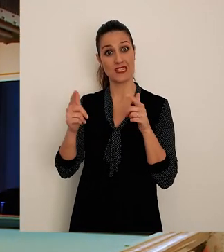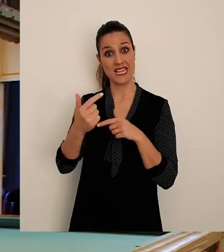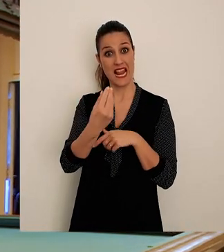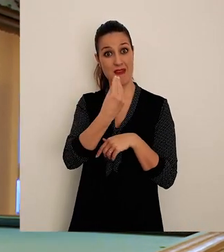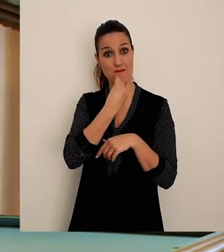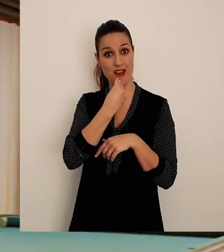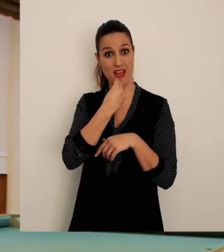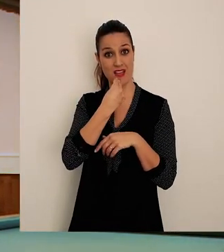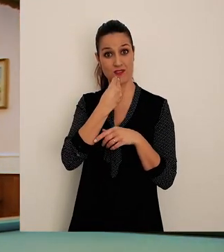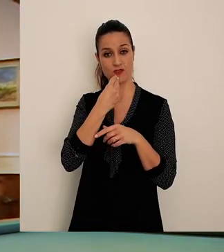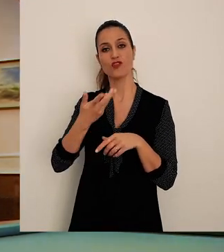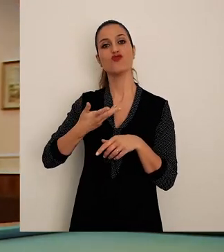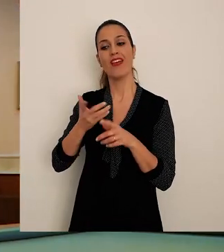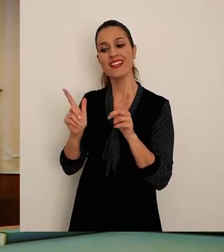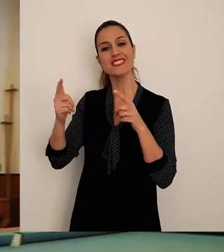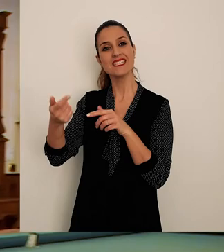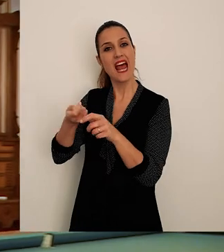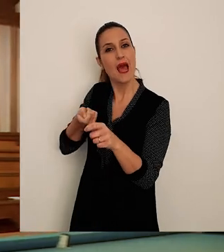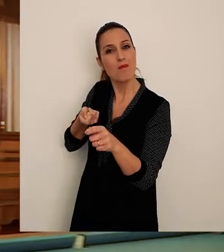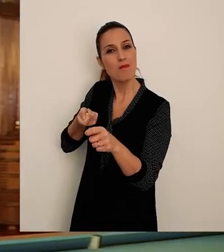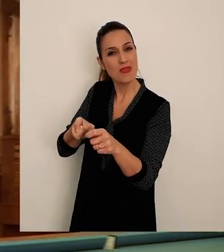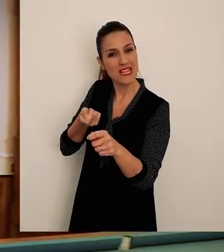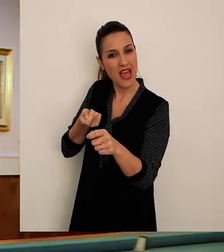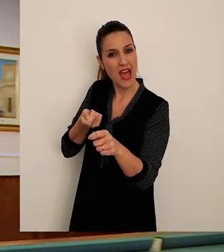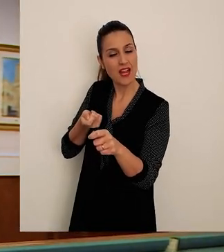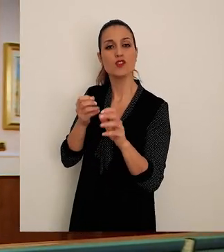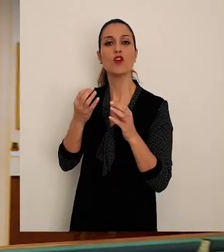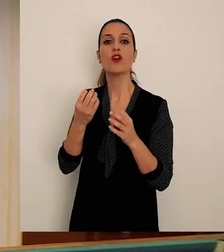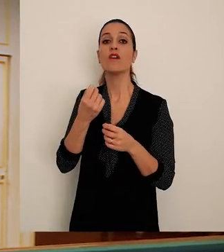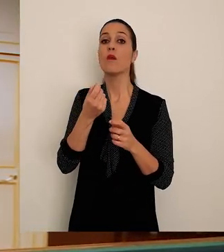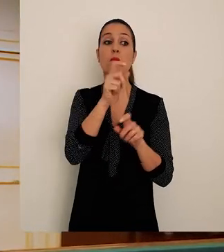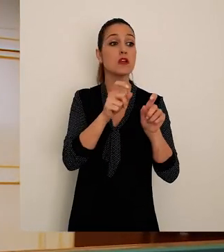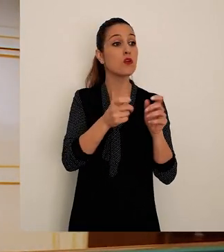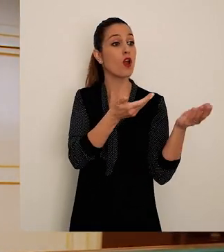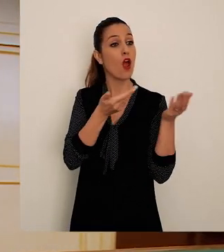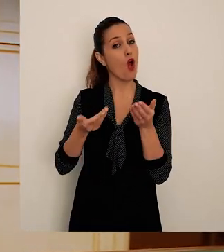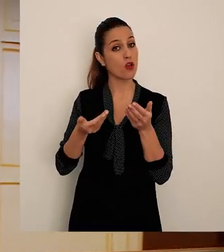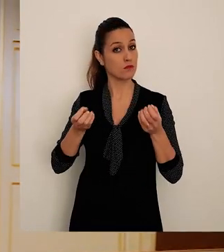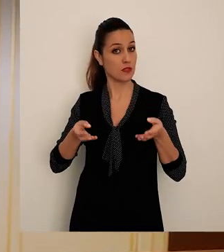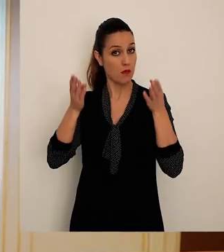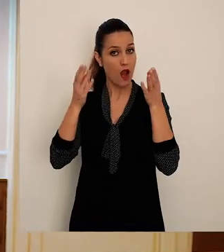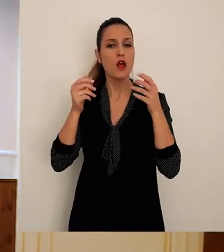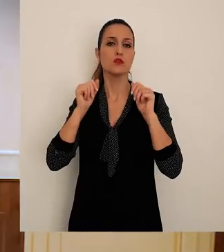Adiacente alla sala da pranzo vi è anche una sala biliardo adibita ai momenti di svago degli ospiti del palazzo.